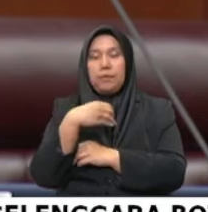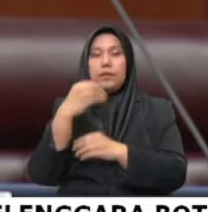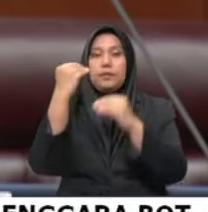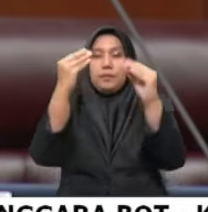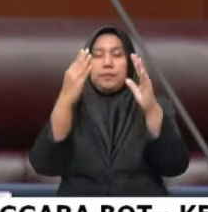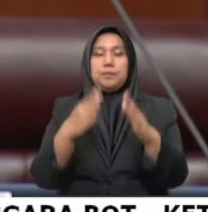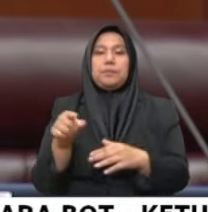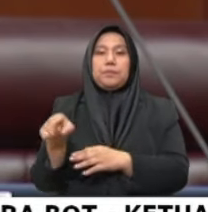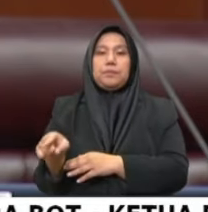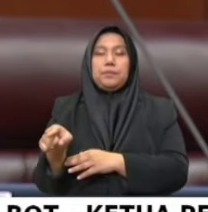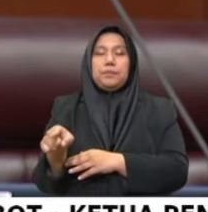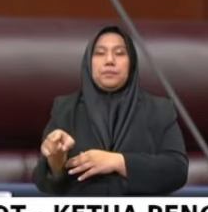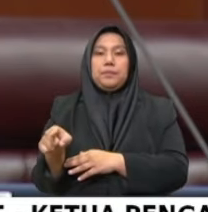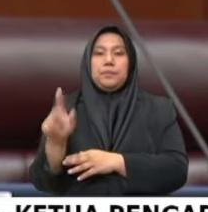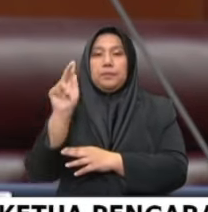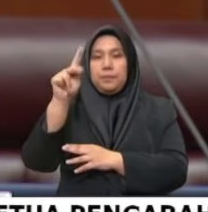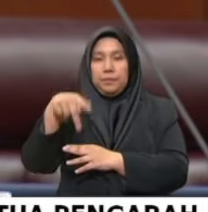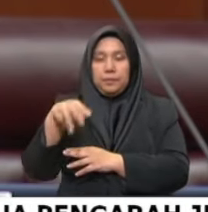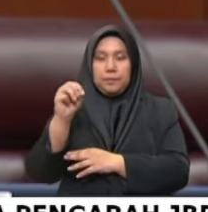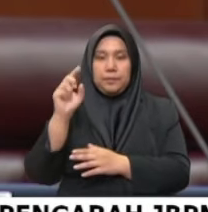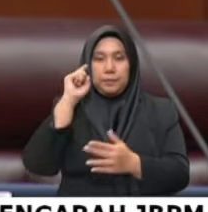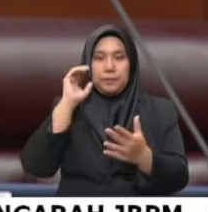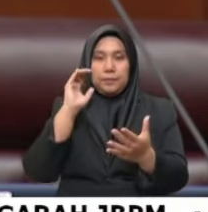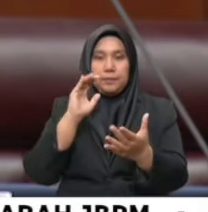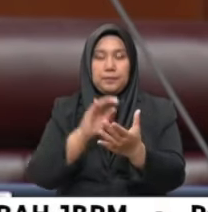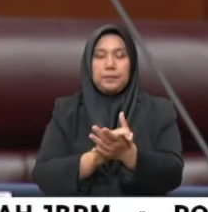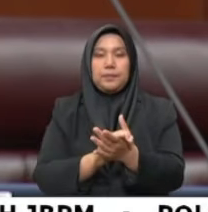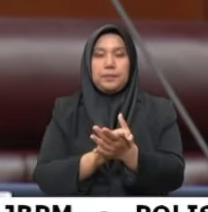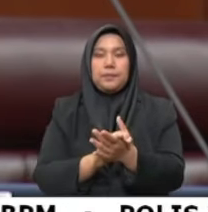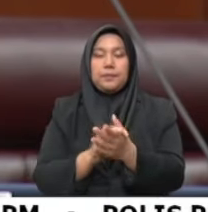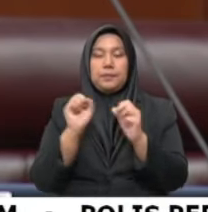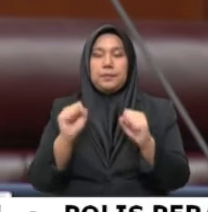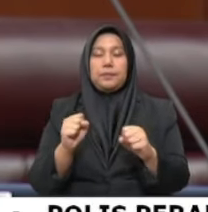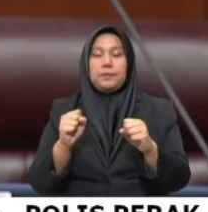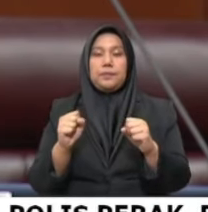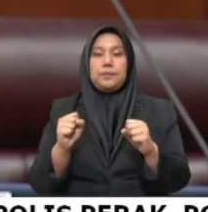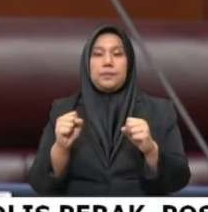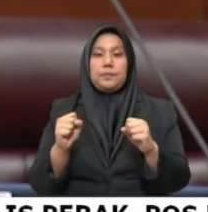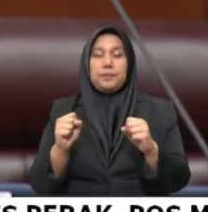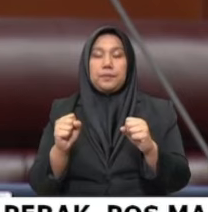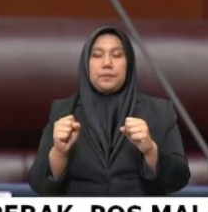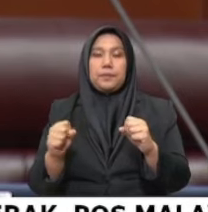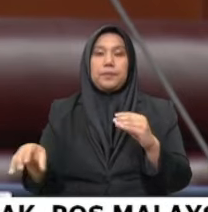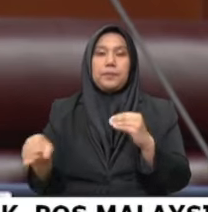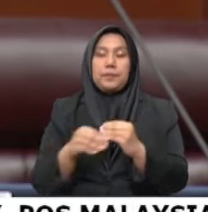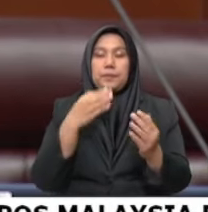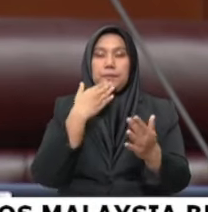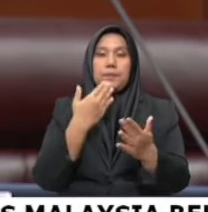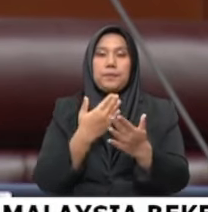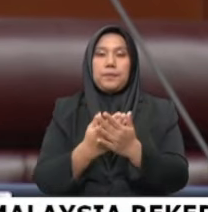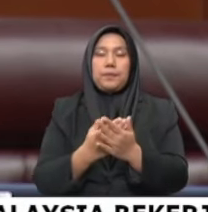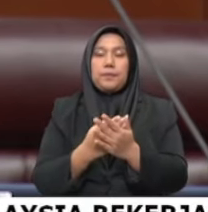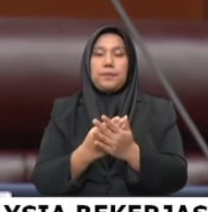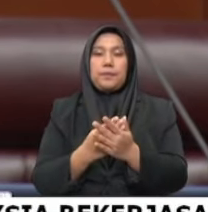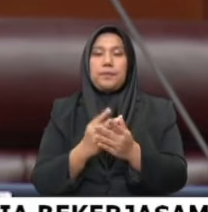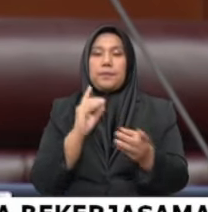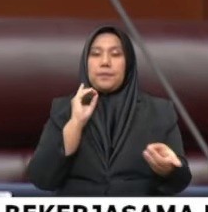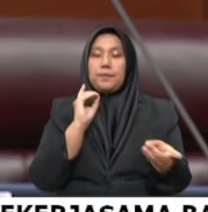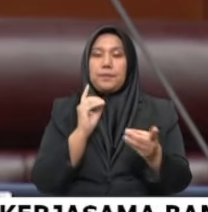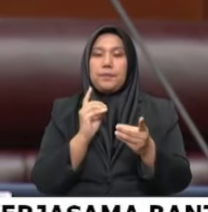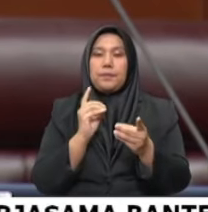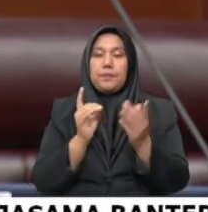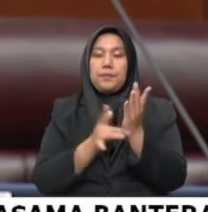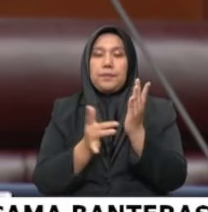Yang Pertua. KPM yakin melalui aktiviti sebegini, guru berupaya untuk mengoptimumkan pengintegrasian teknologi dalam